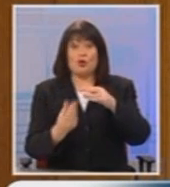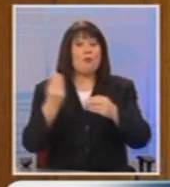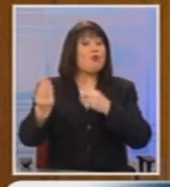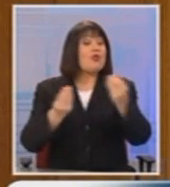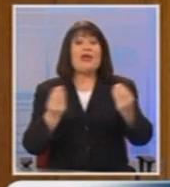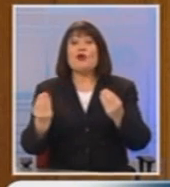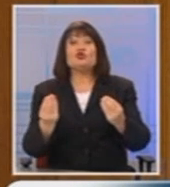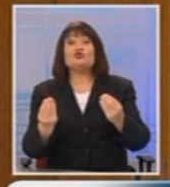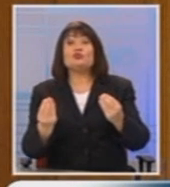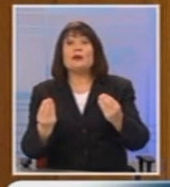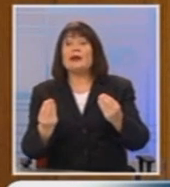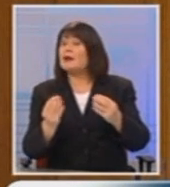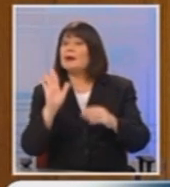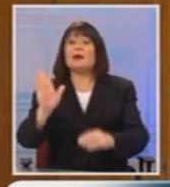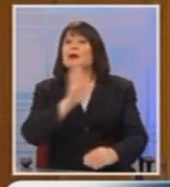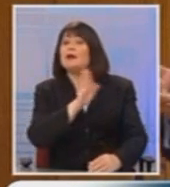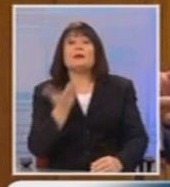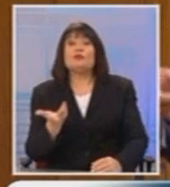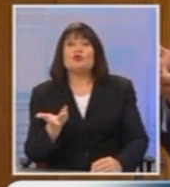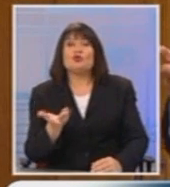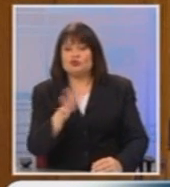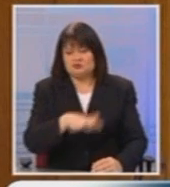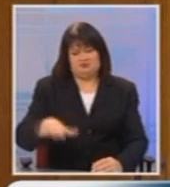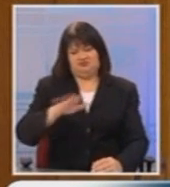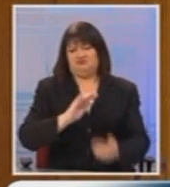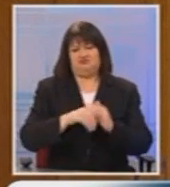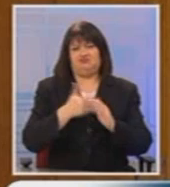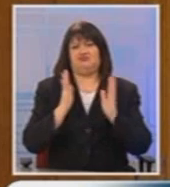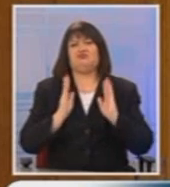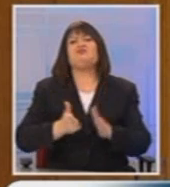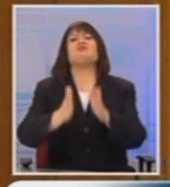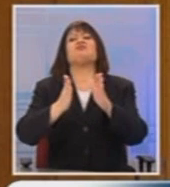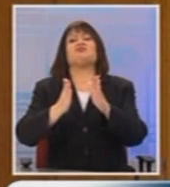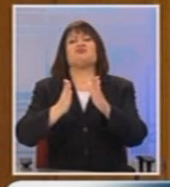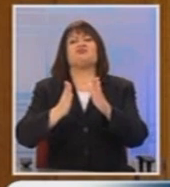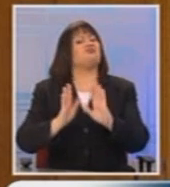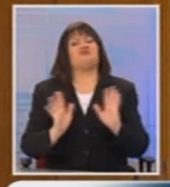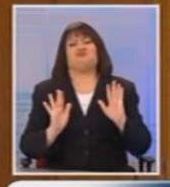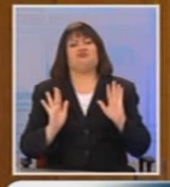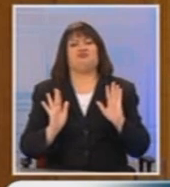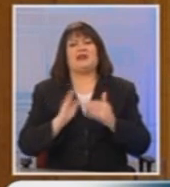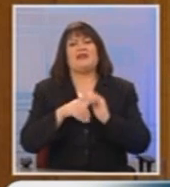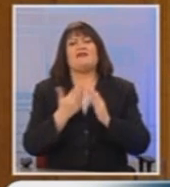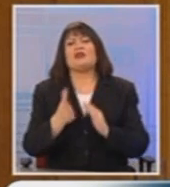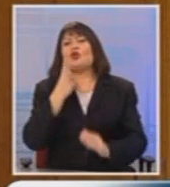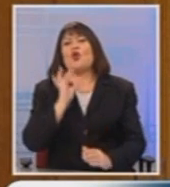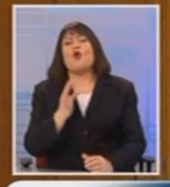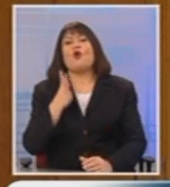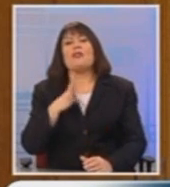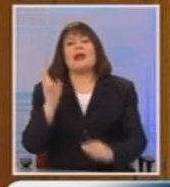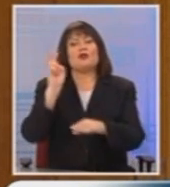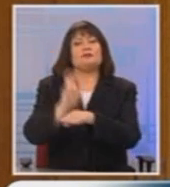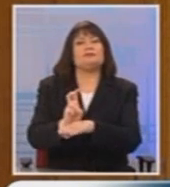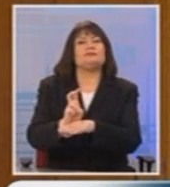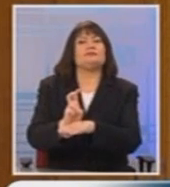έθεν που δεν έχουν καμία όρεξη σε αυτή την περίοδο να προχωρήσουν στην εκμετάλλευσή τους, διότι θέλουν να κρατήσουν εφεδρικά